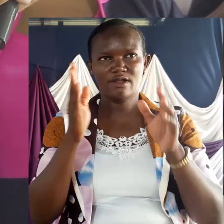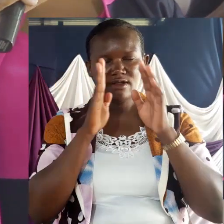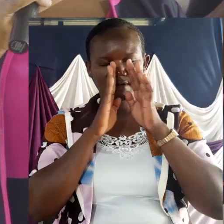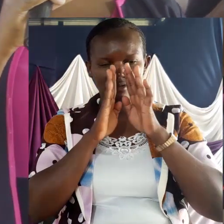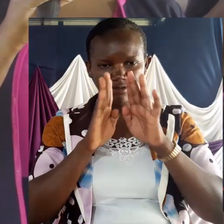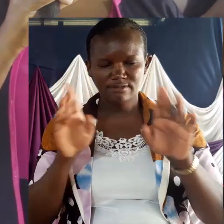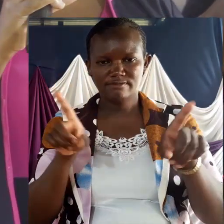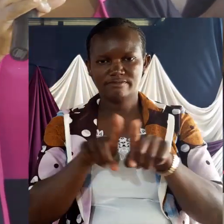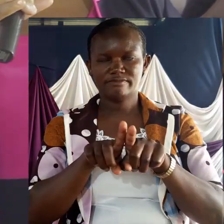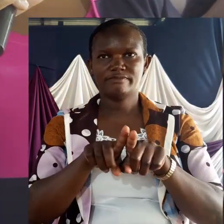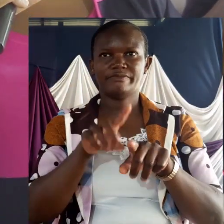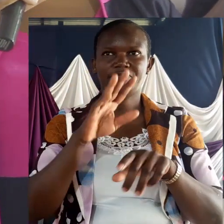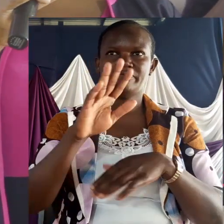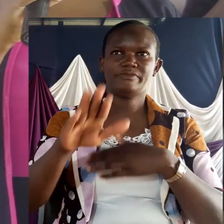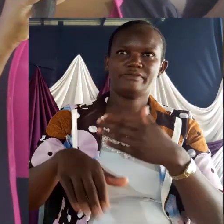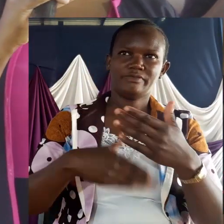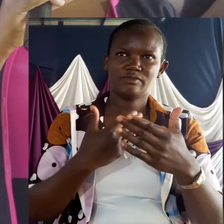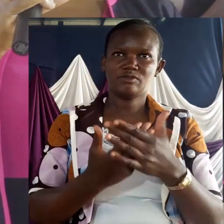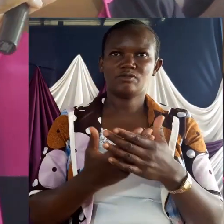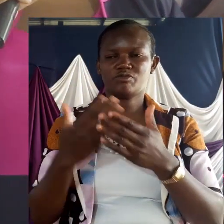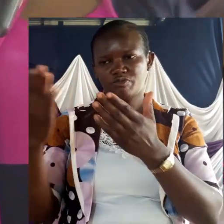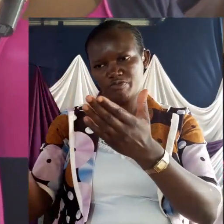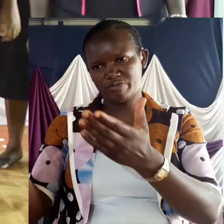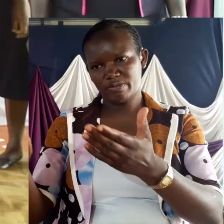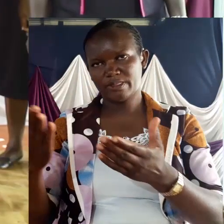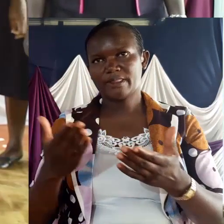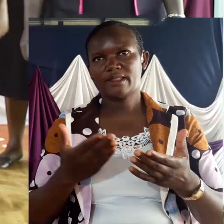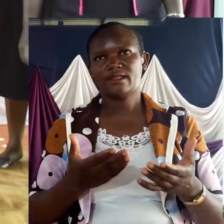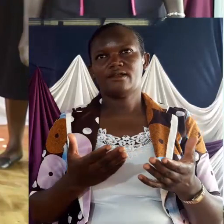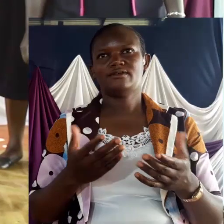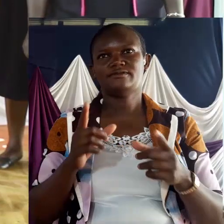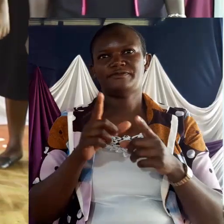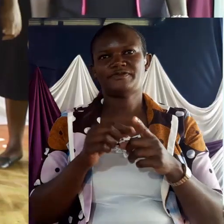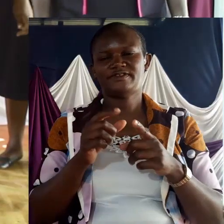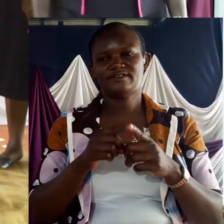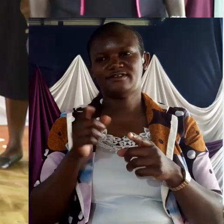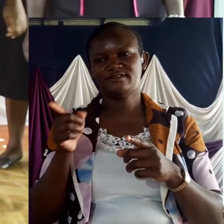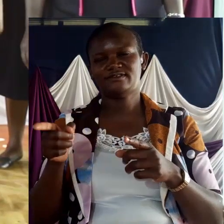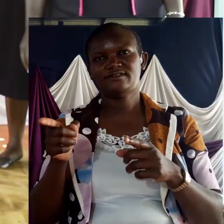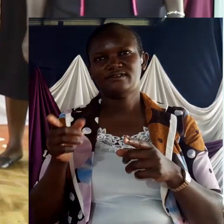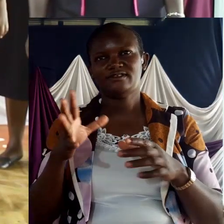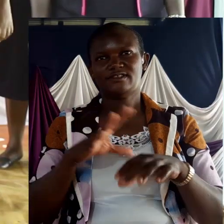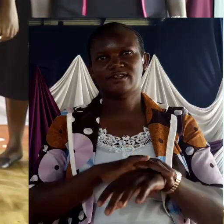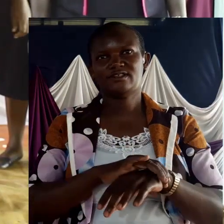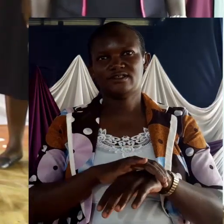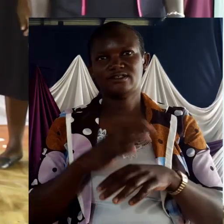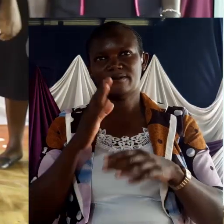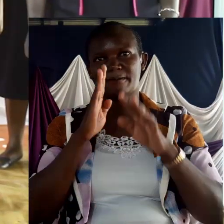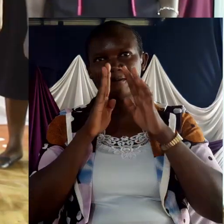utabarikiwa. Wote walokaribisha neno hili, walipokea baraka za